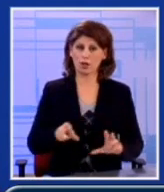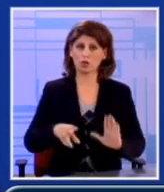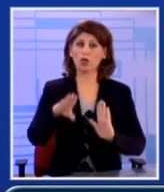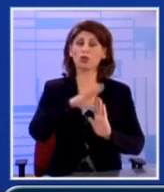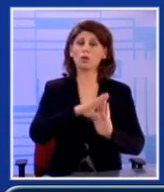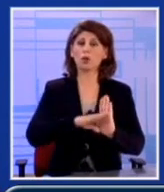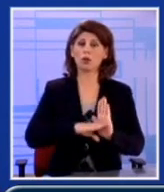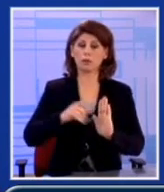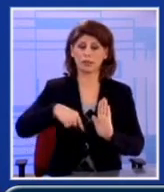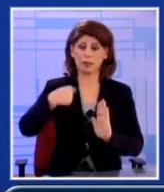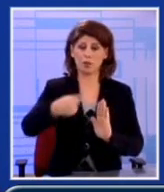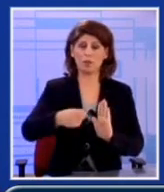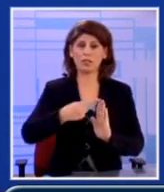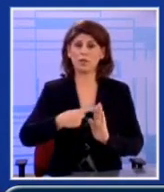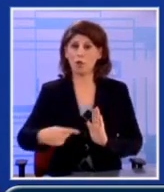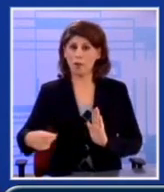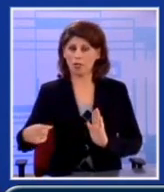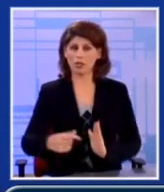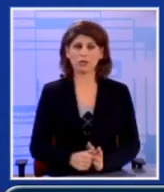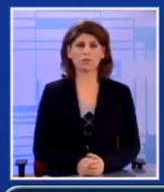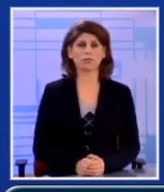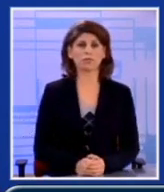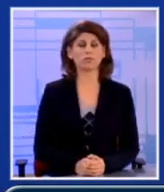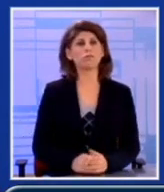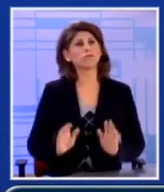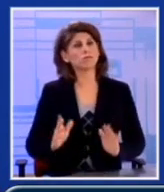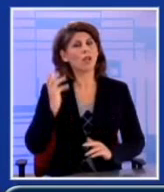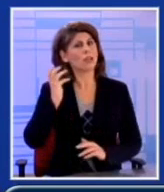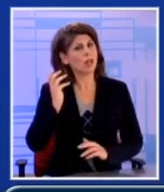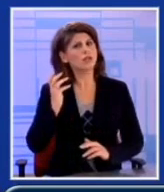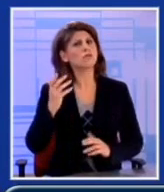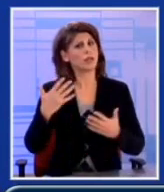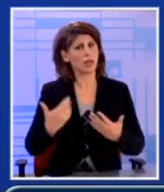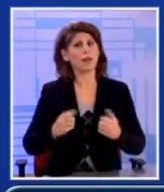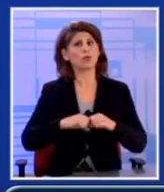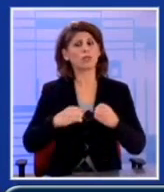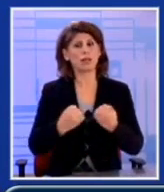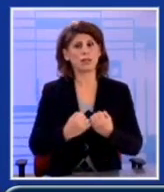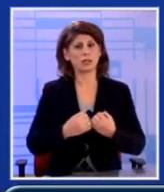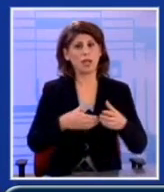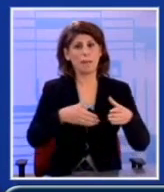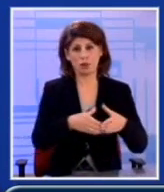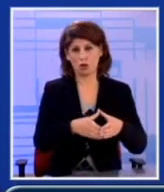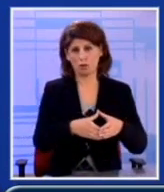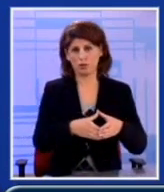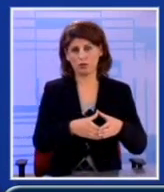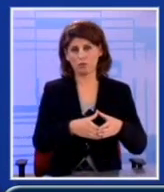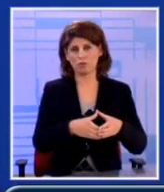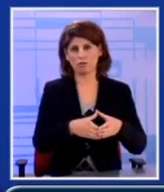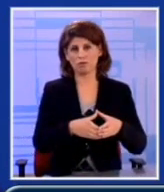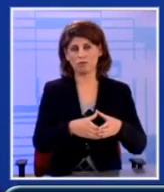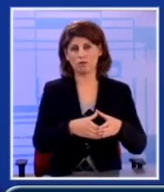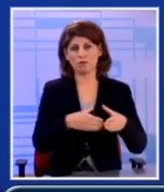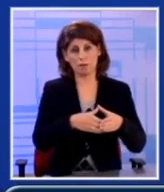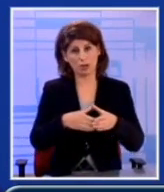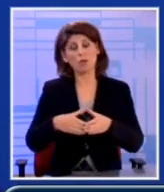πρόγραμμα της επόμενης εβδομάδας. Φαντάζομαι ότι θα υπάρξουν οι συνεδριάσεις της Επιτροπής των